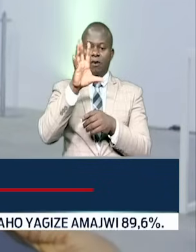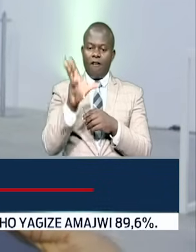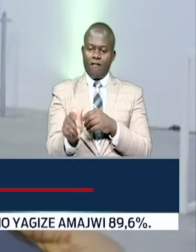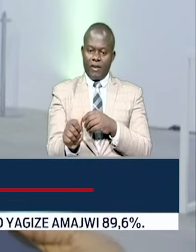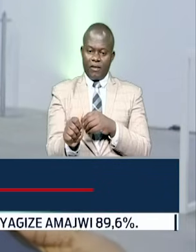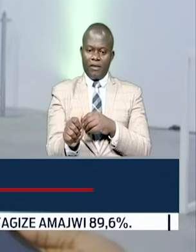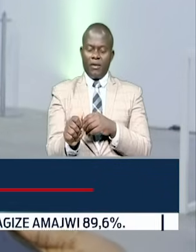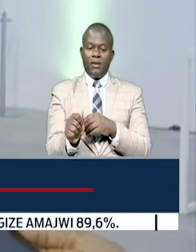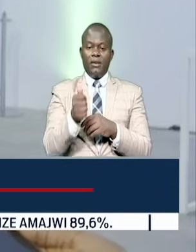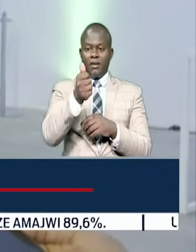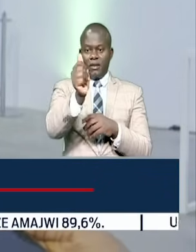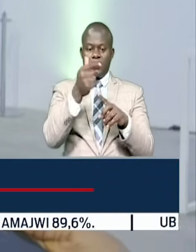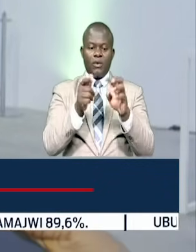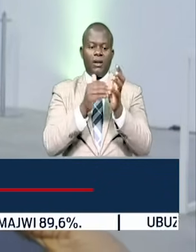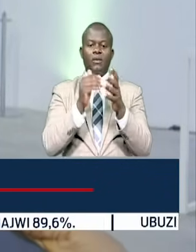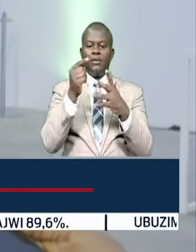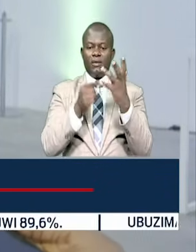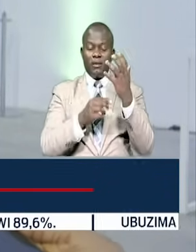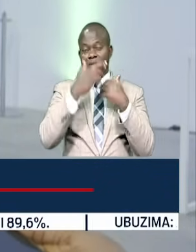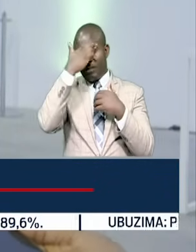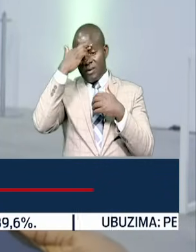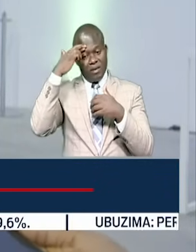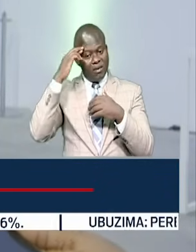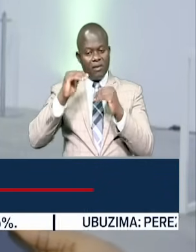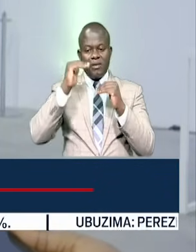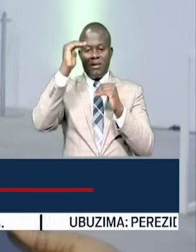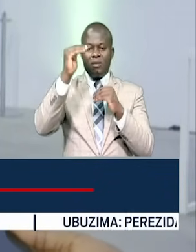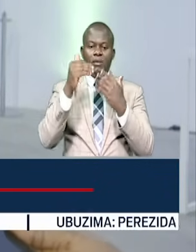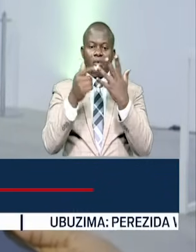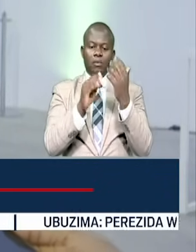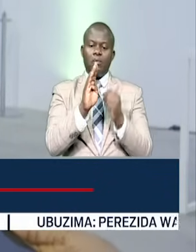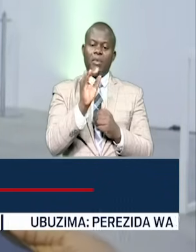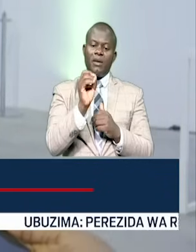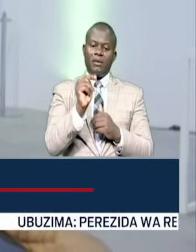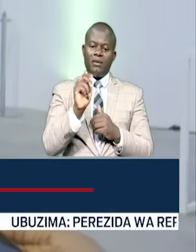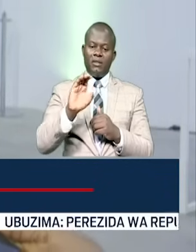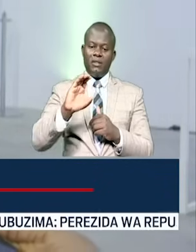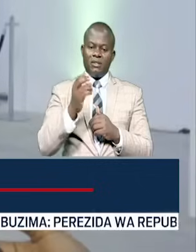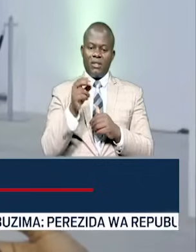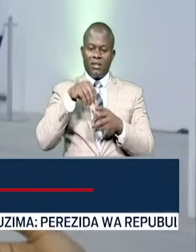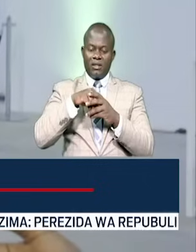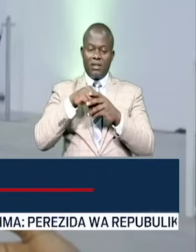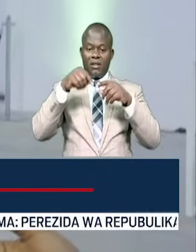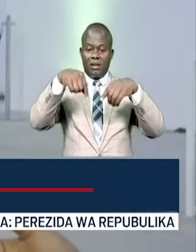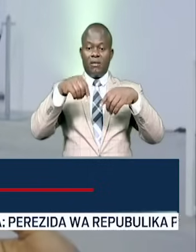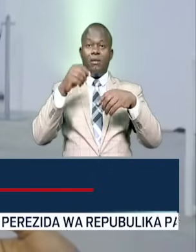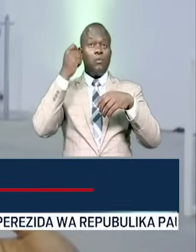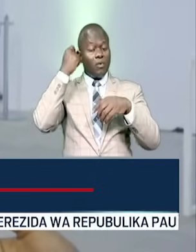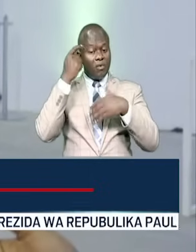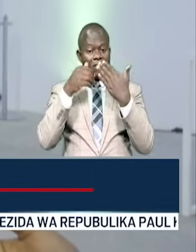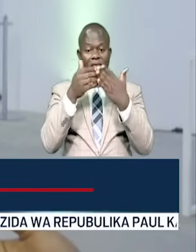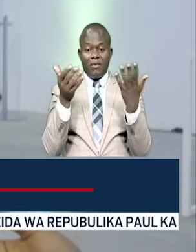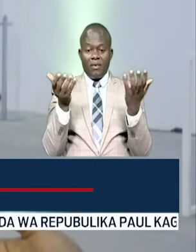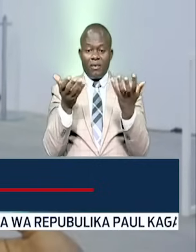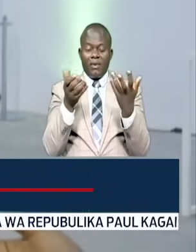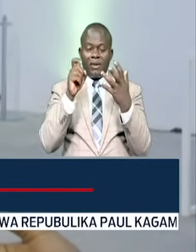Afrika. Iyo kandi akaba ari nayo mpamvu nyamukuru yo kuba BioNTech iri hano mu bijyanye no kumva ko